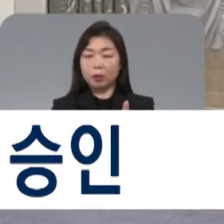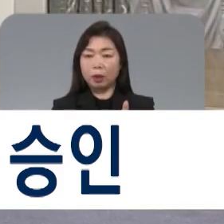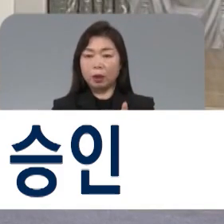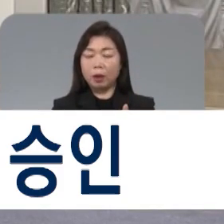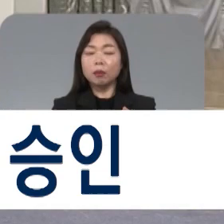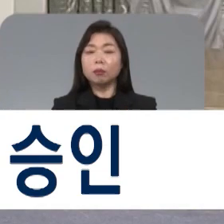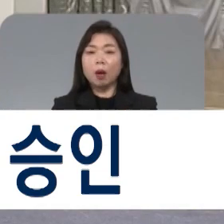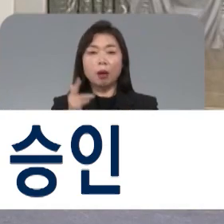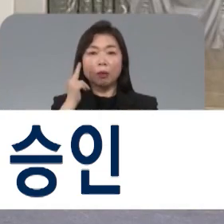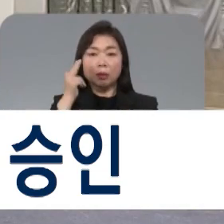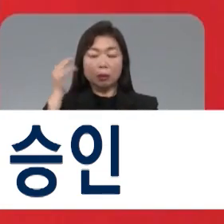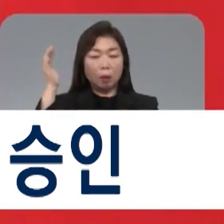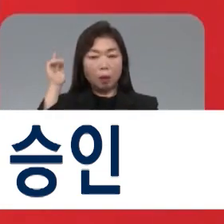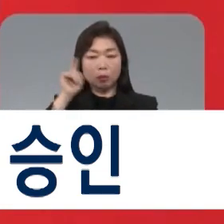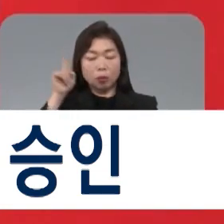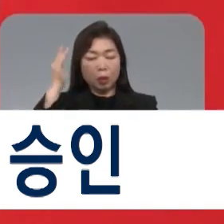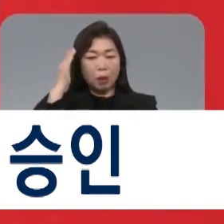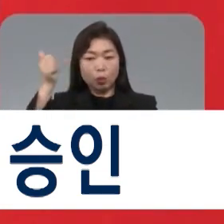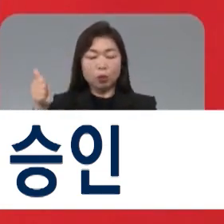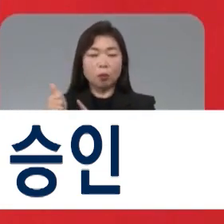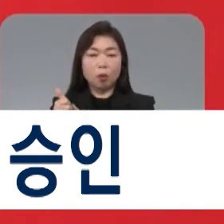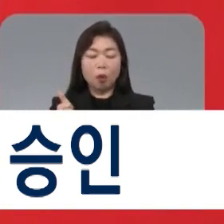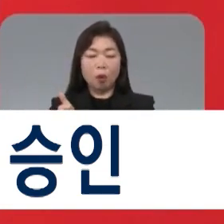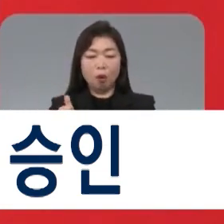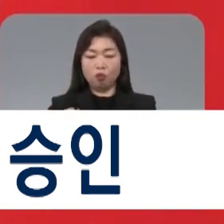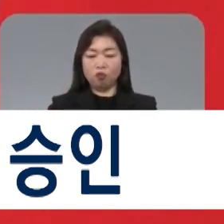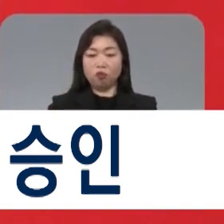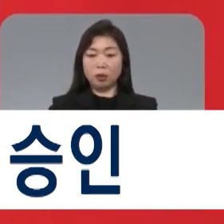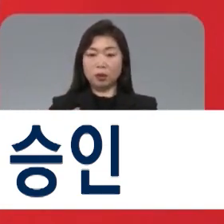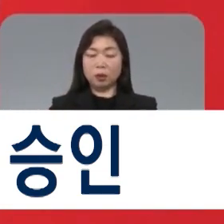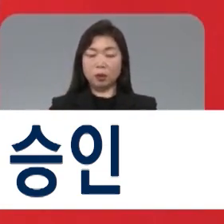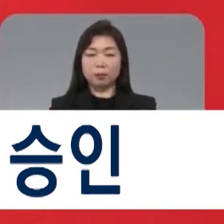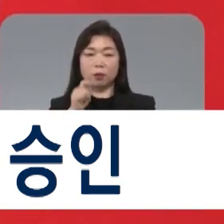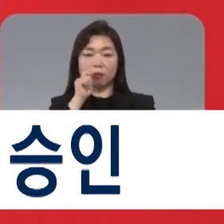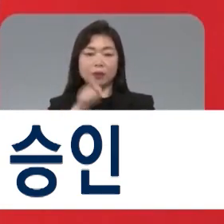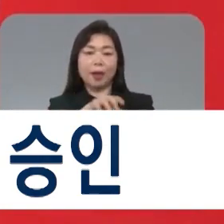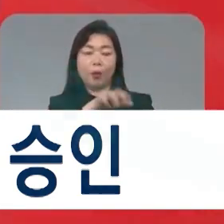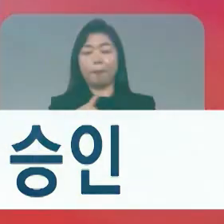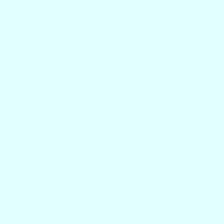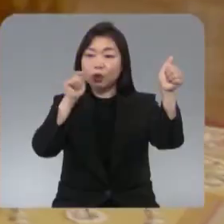지역에 당장 파병하는 것은 아니며 현장 상황에 달려있다고 말했습니다.